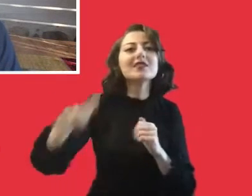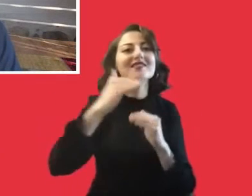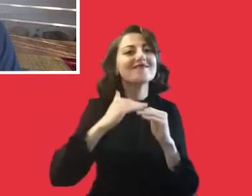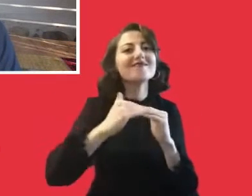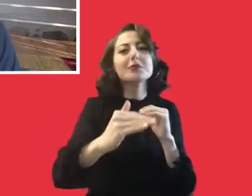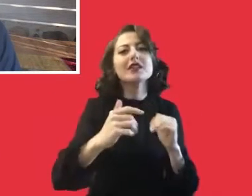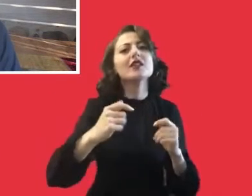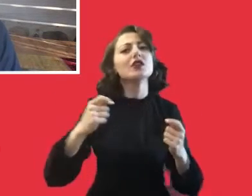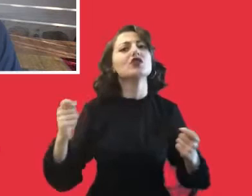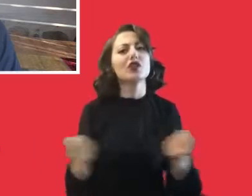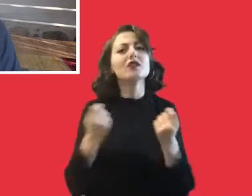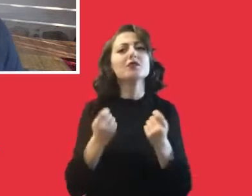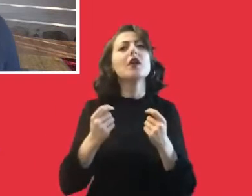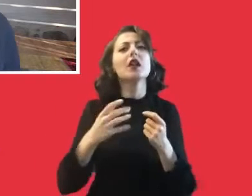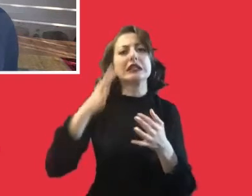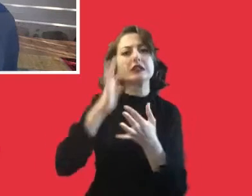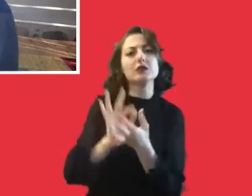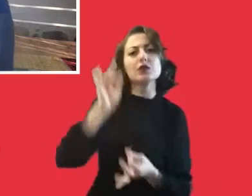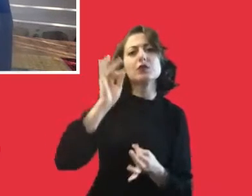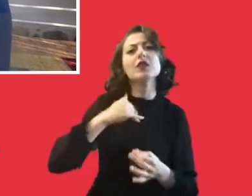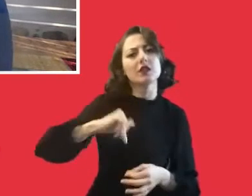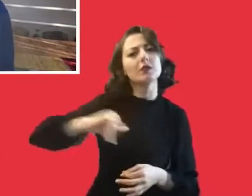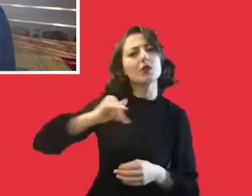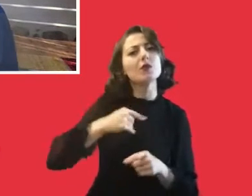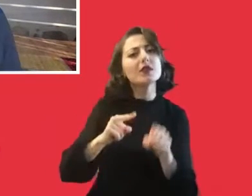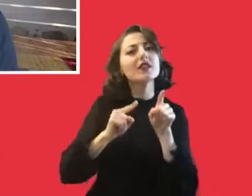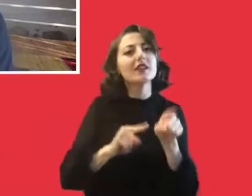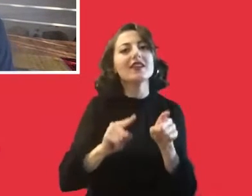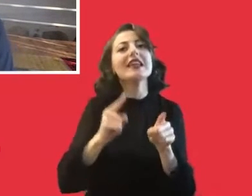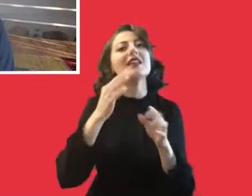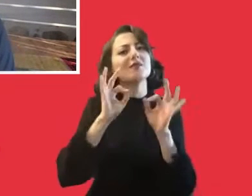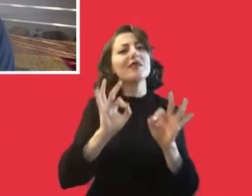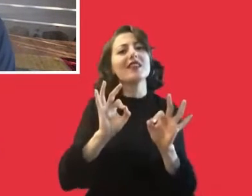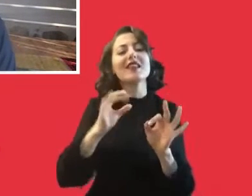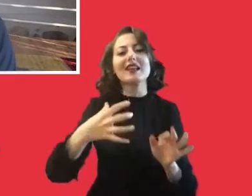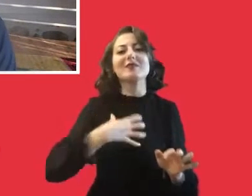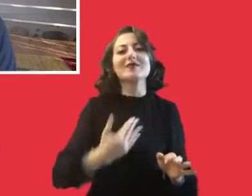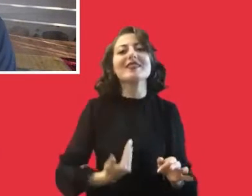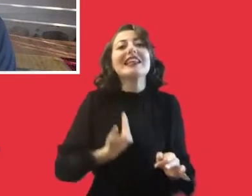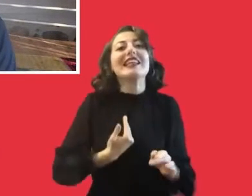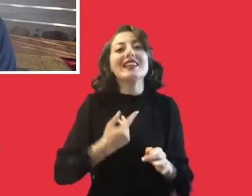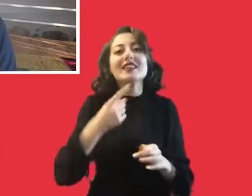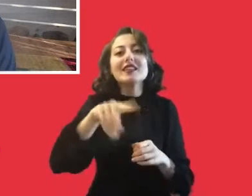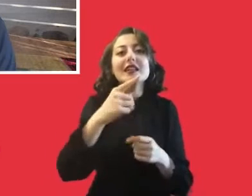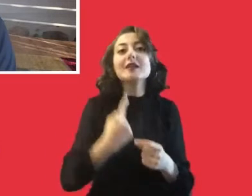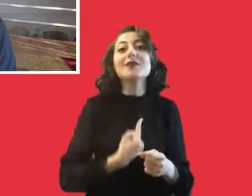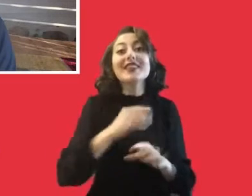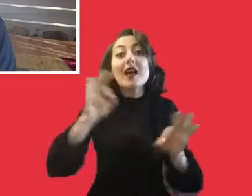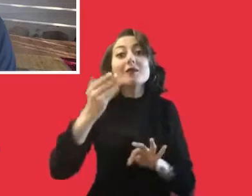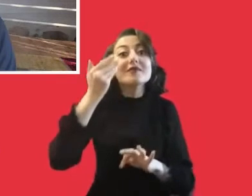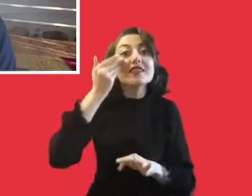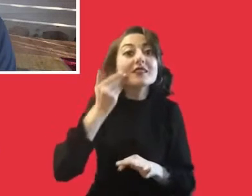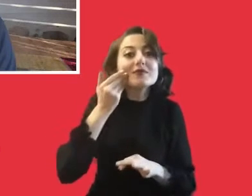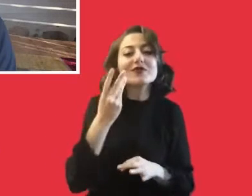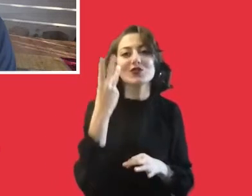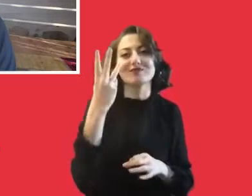Turkey and in kişisel civil olarak da çok area, yakından takip ettiğim, ilgiyle hem kendilerini hem I can kurumlarını I can hear the izlediğim experiences üç of tane people katılımcıyla whose bir